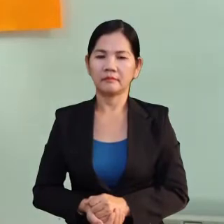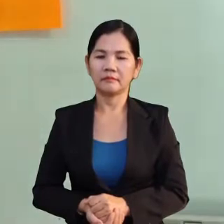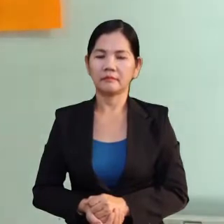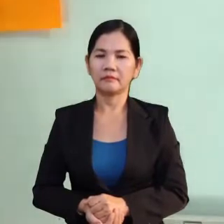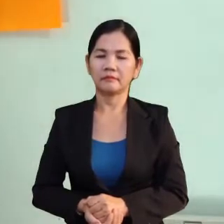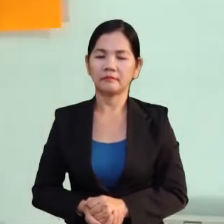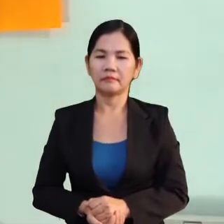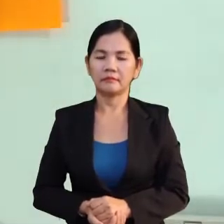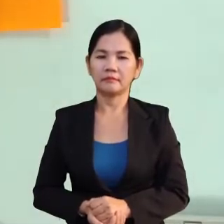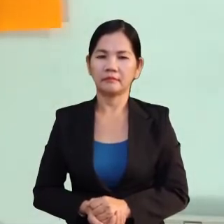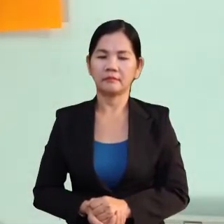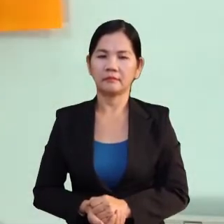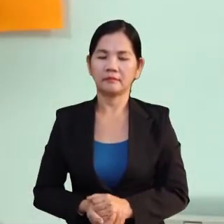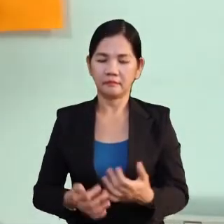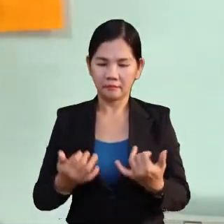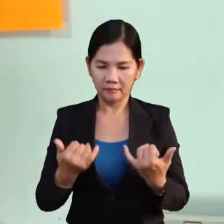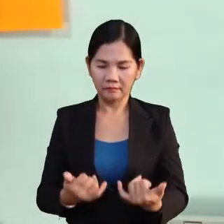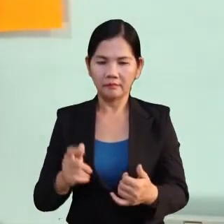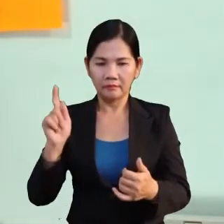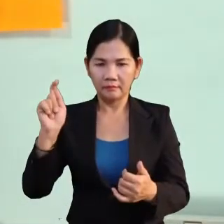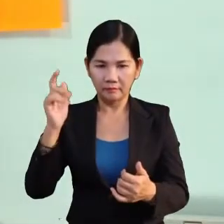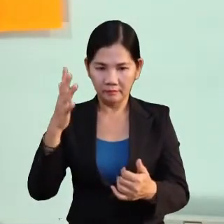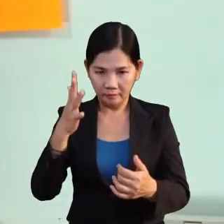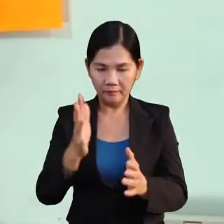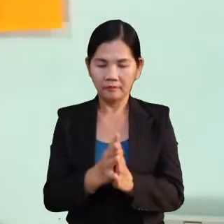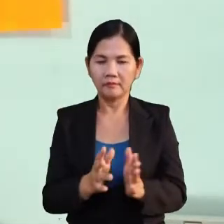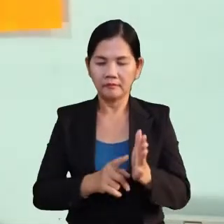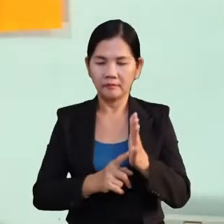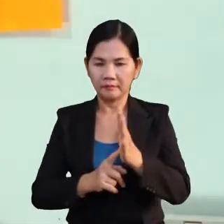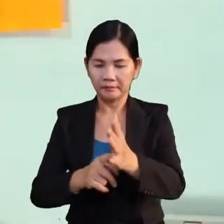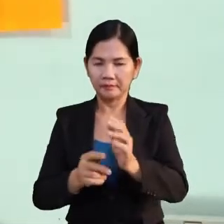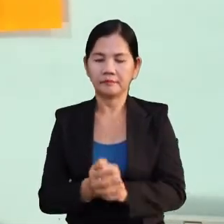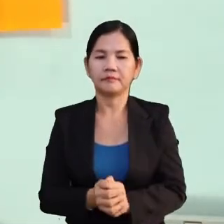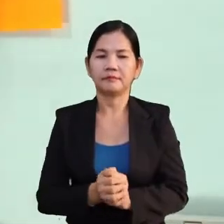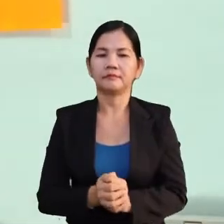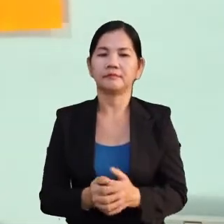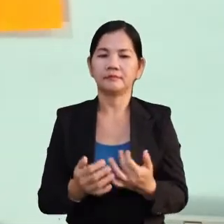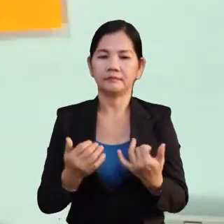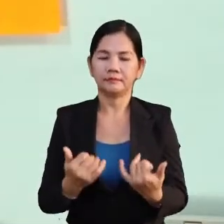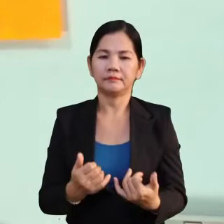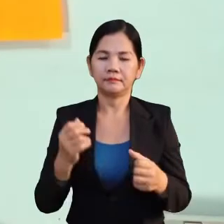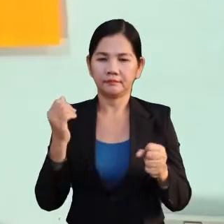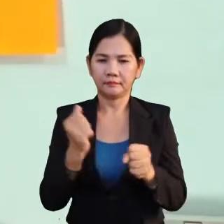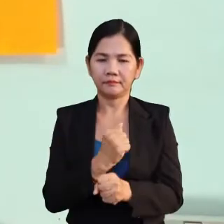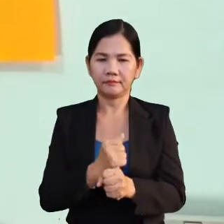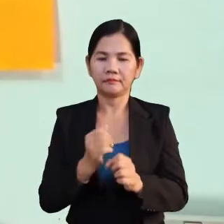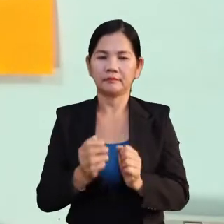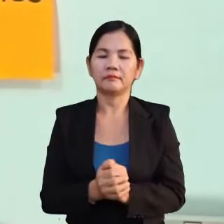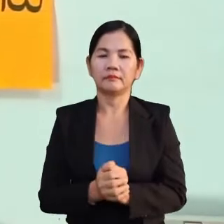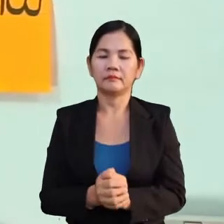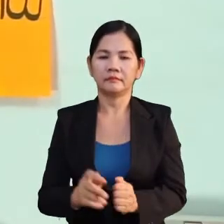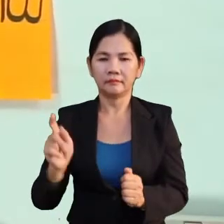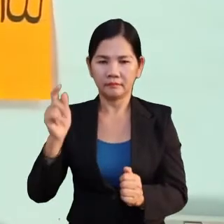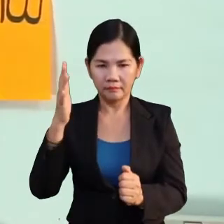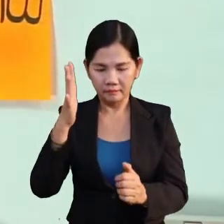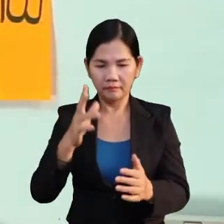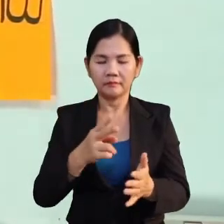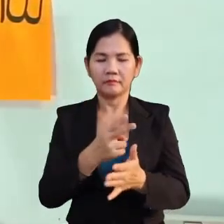ចាអញ្ចឹងកូនសង្កេតមើលរូបនេះមើលកូនអញ្ចឹងរូបកូនឃើញមានរូបអីខ្លះ